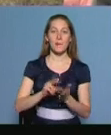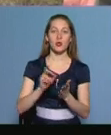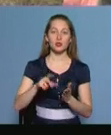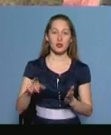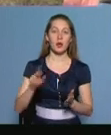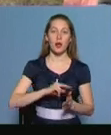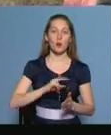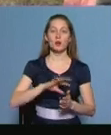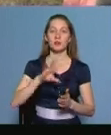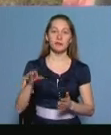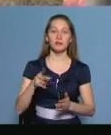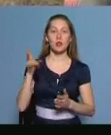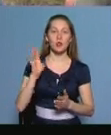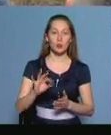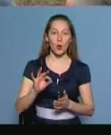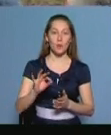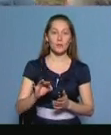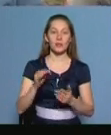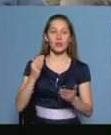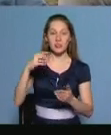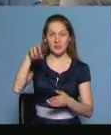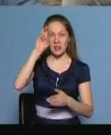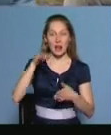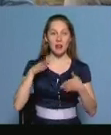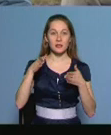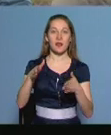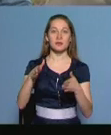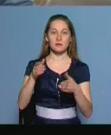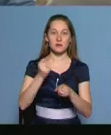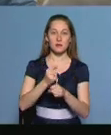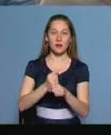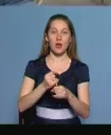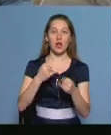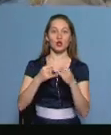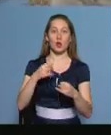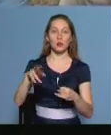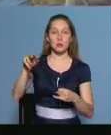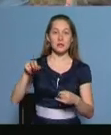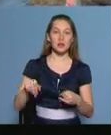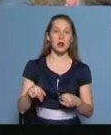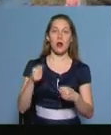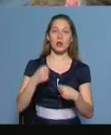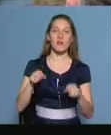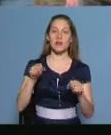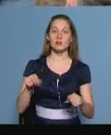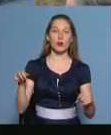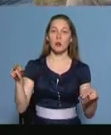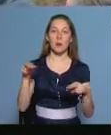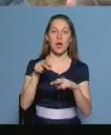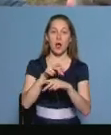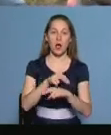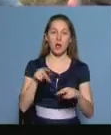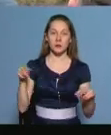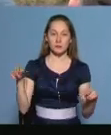кто угодно. Но федеральная трасса теперь у нас объявила желтой полосой, отбойники поставили, стало невозможным переходить на трассу из